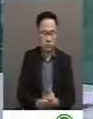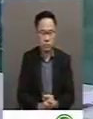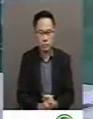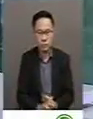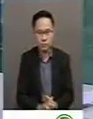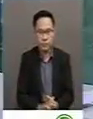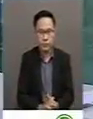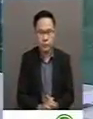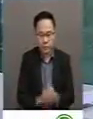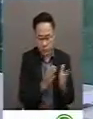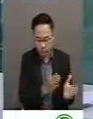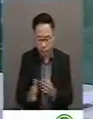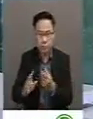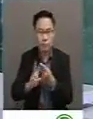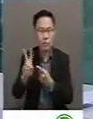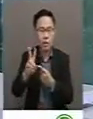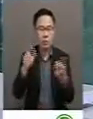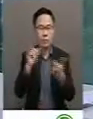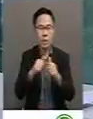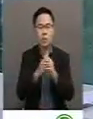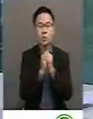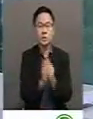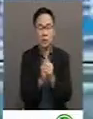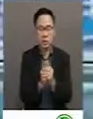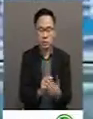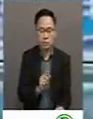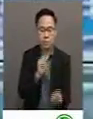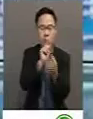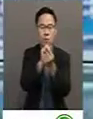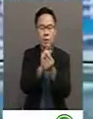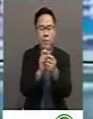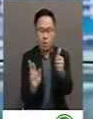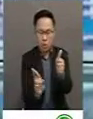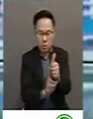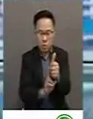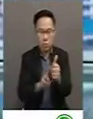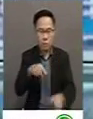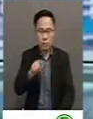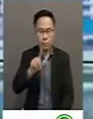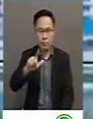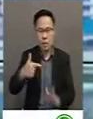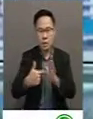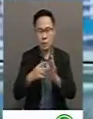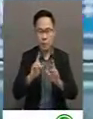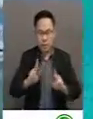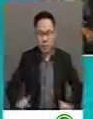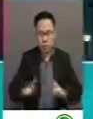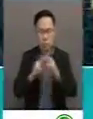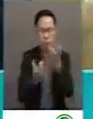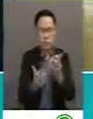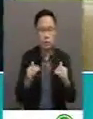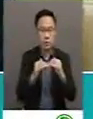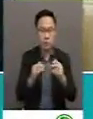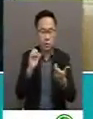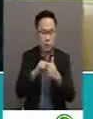ขยับมาดูกรณีที่ผู้เสียหายชาวจีนค่ะเข้าร้องเรียนกับรองปลัดกระทรวงยุติธรรมให้ช่วยเหลือหลังจากที่ตกเป็นผู้ต้องหาคดี